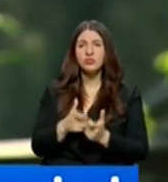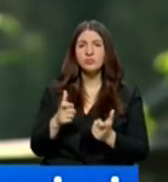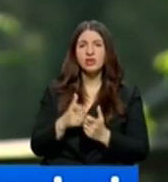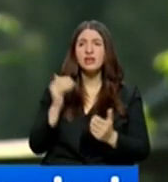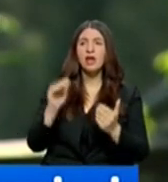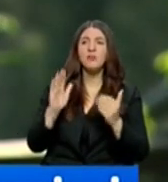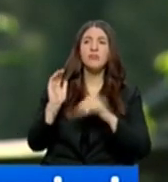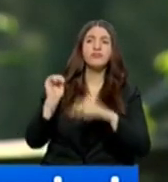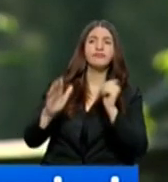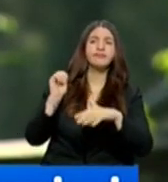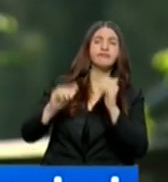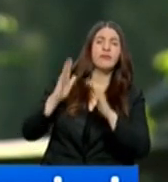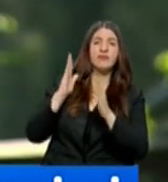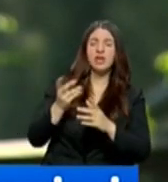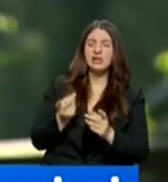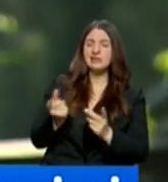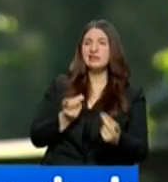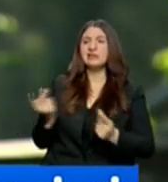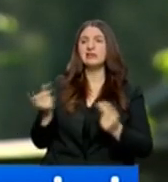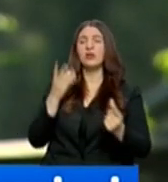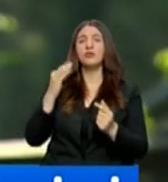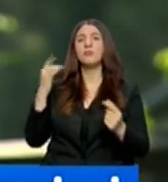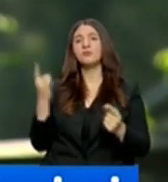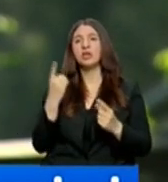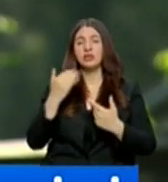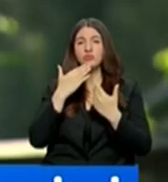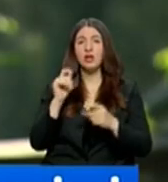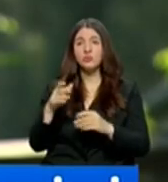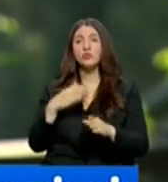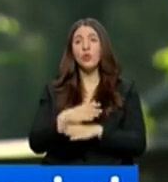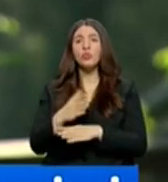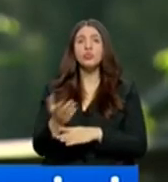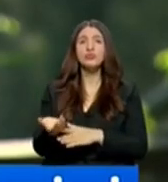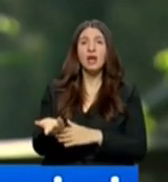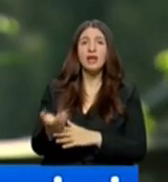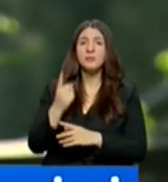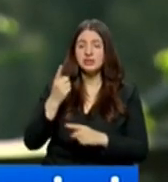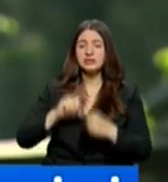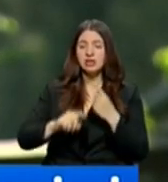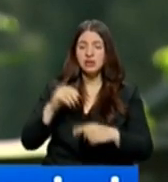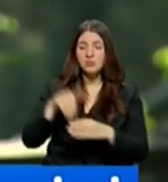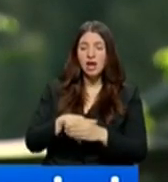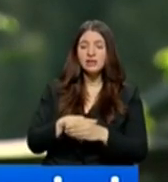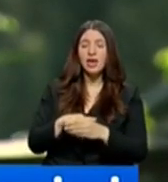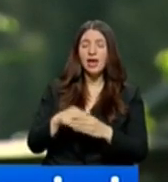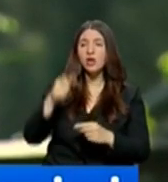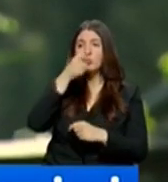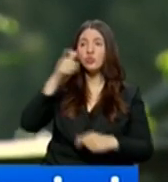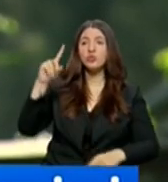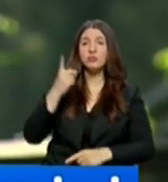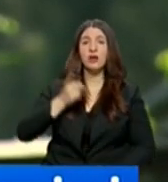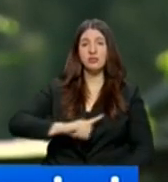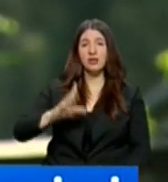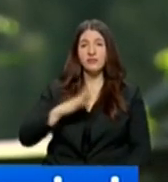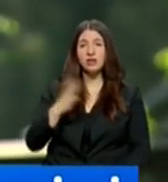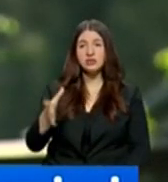toplantılara gelmediklerini, toplantıdan kaçındıklarını bir şekliyle ifade etti. Doğrudur yani bir siyasal parti eğer Türkiye'yi yönetmeye